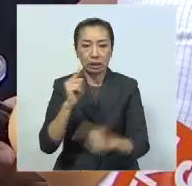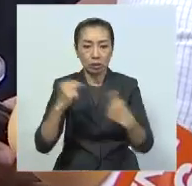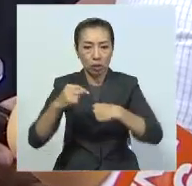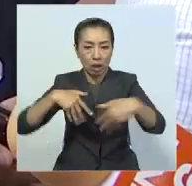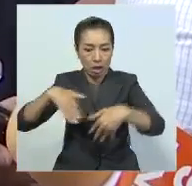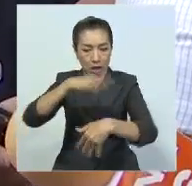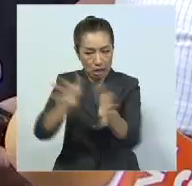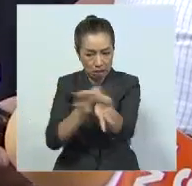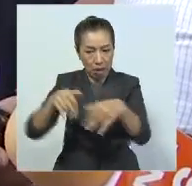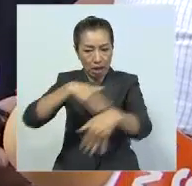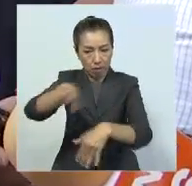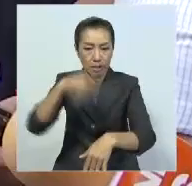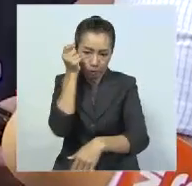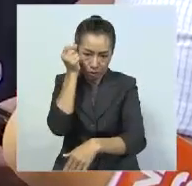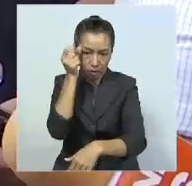ได้มีความเข้าใจ